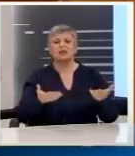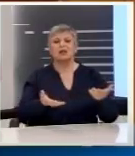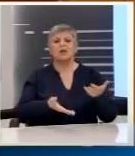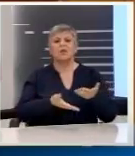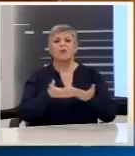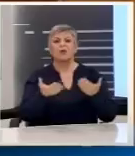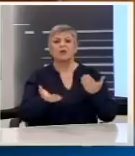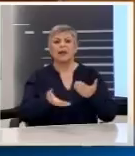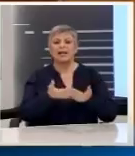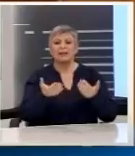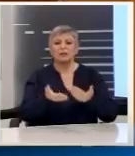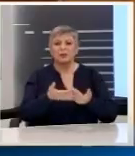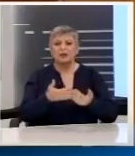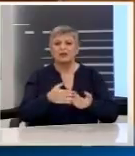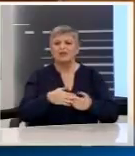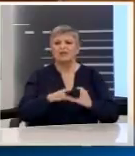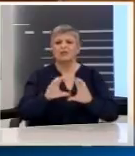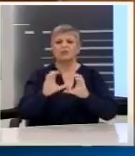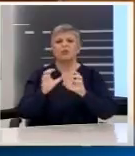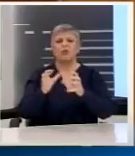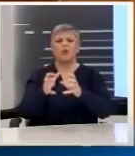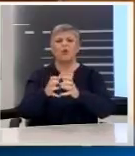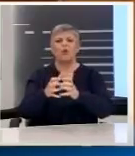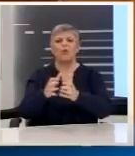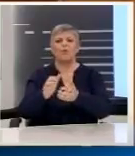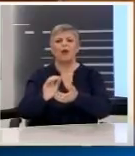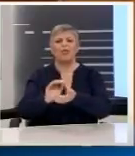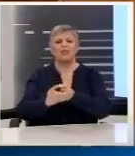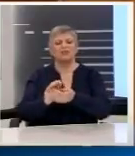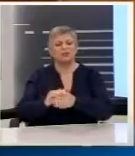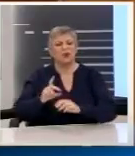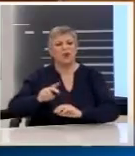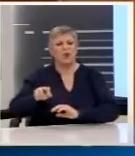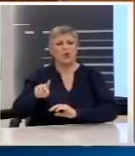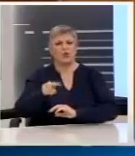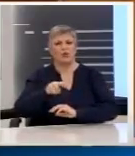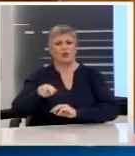συγκεκριμένων συμφερόντων και επιχειρηματικών σχεδιασμών.